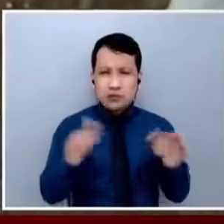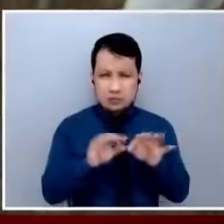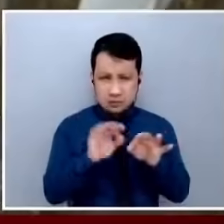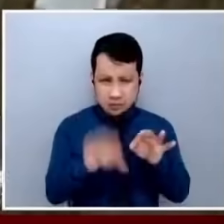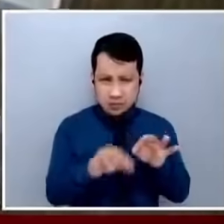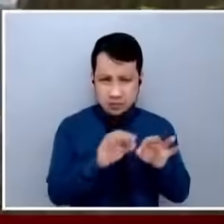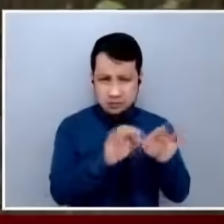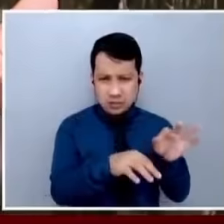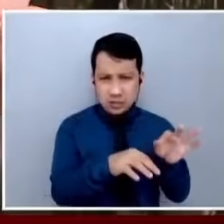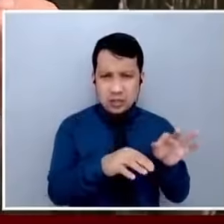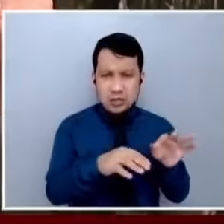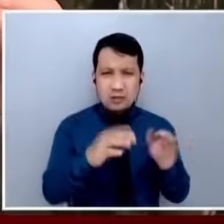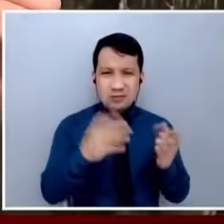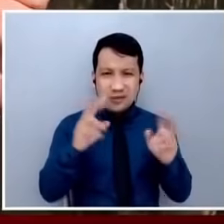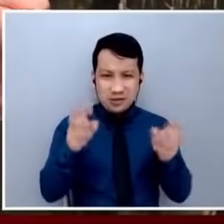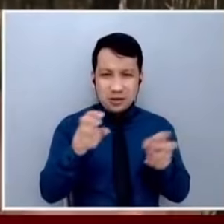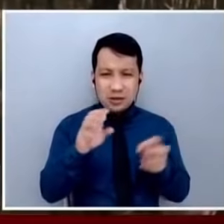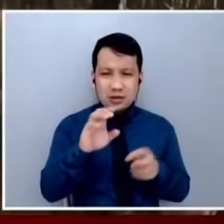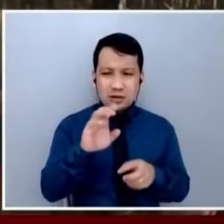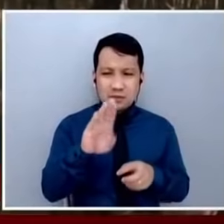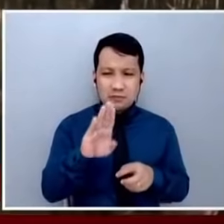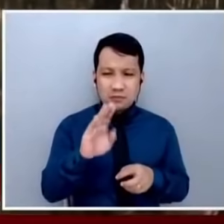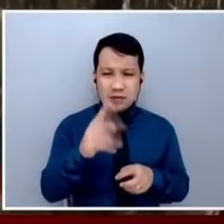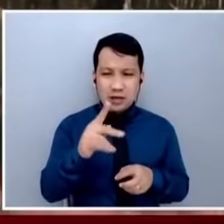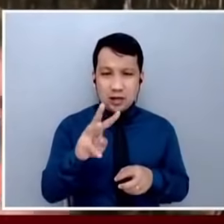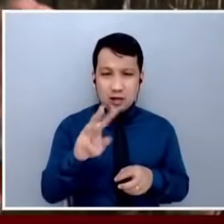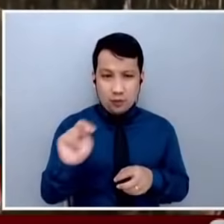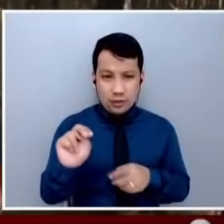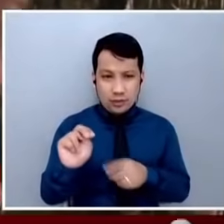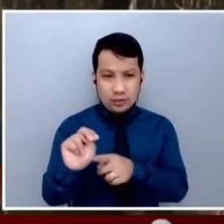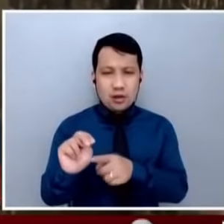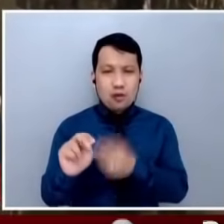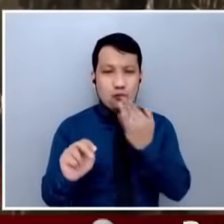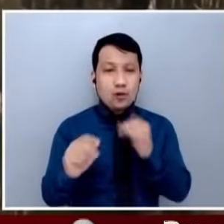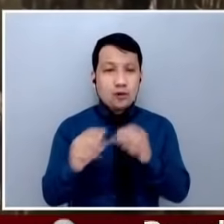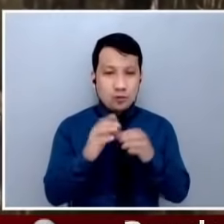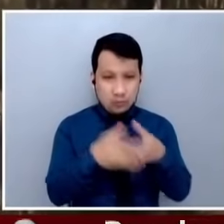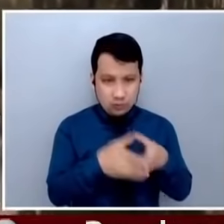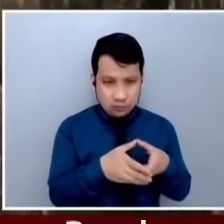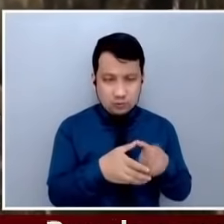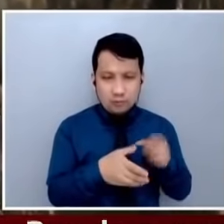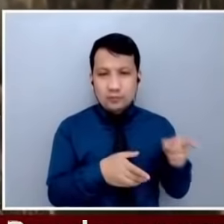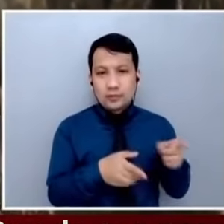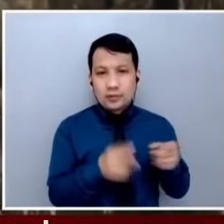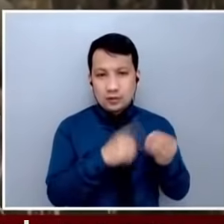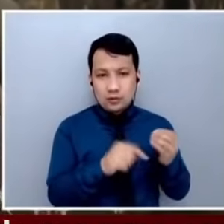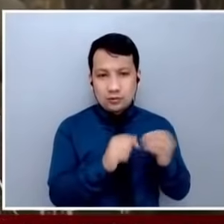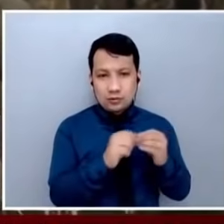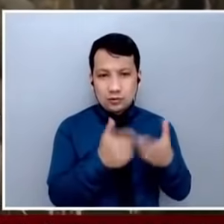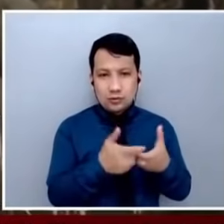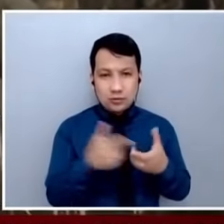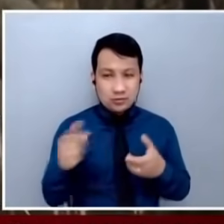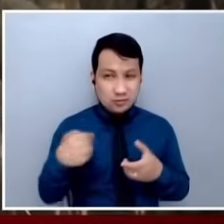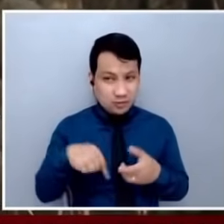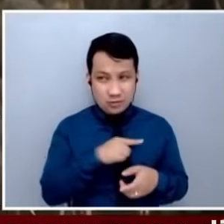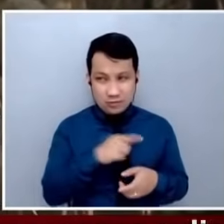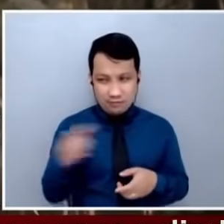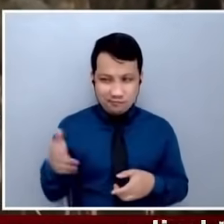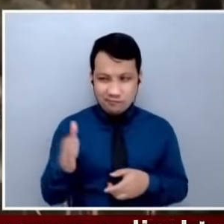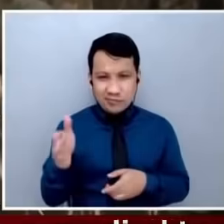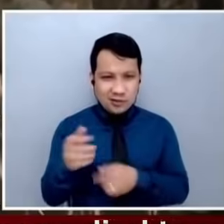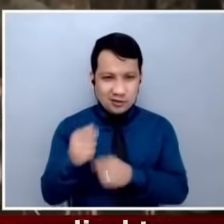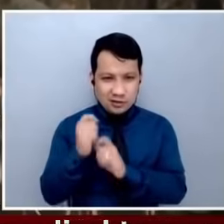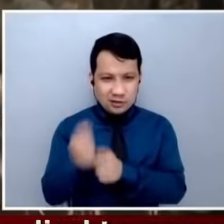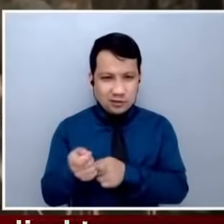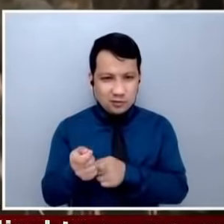mangrove planting kasi po yung aming asosasyon ay nakabase po sa pangingisda. So maliliit na